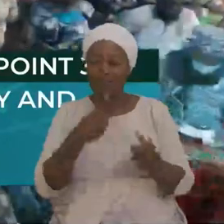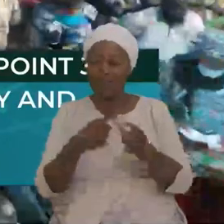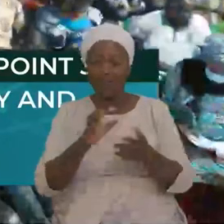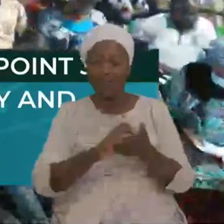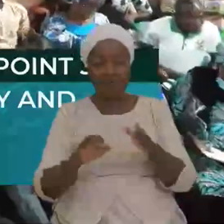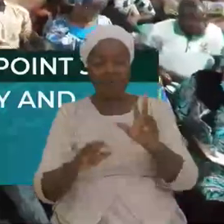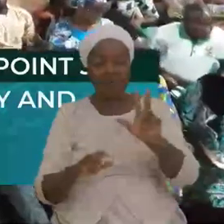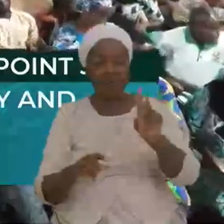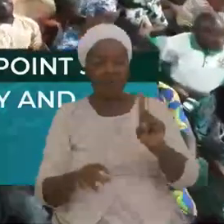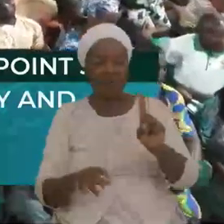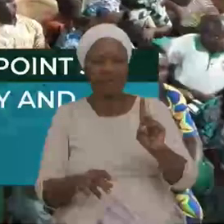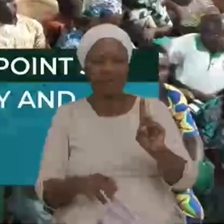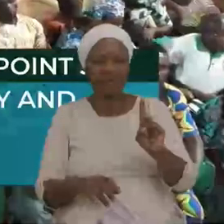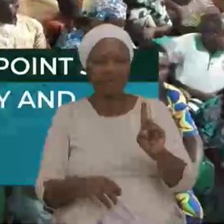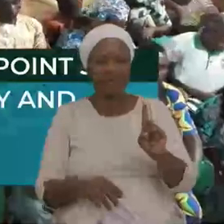Dans le verset 31,